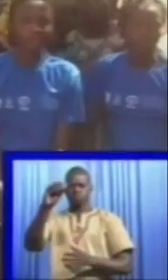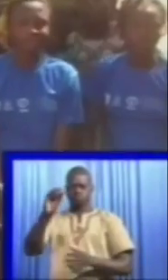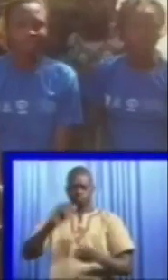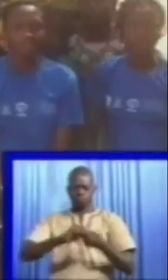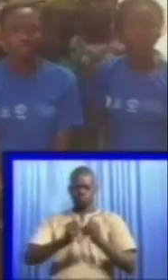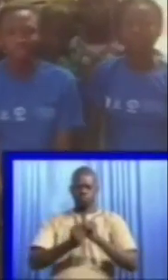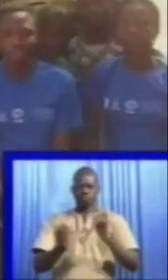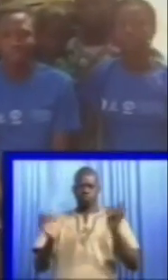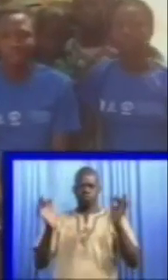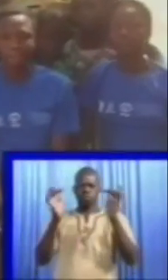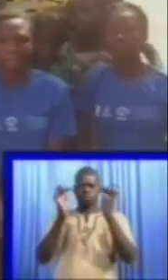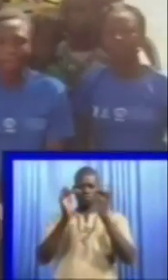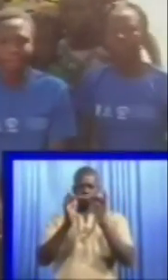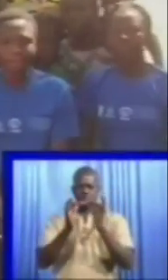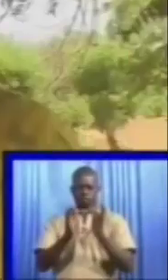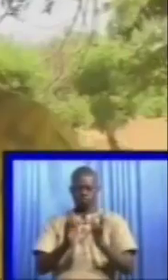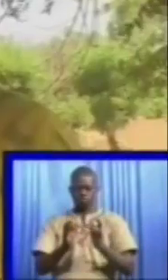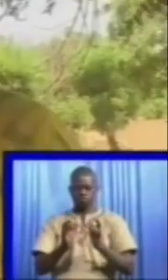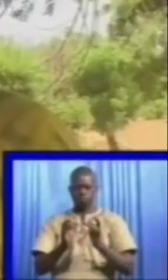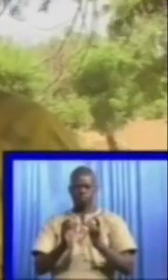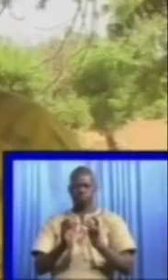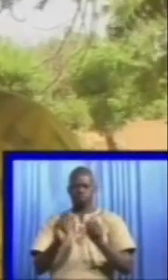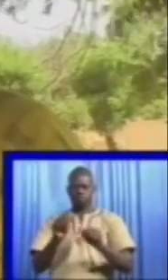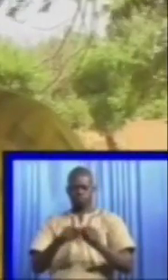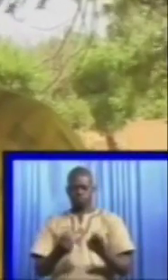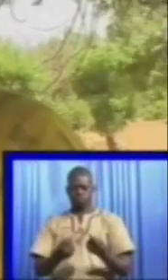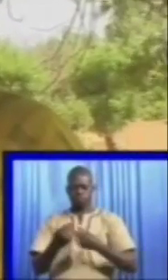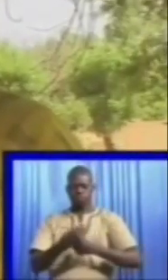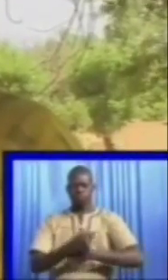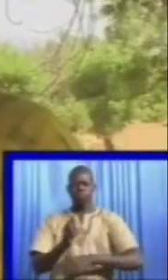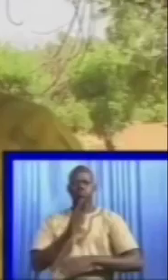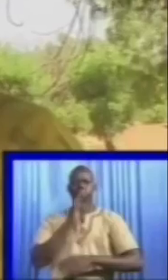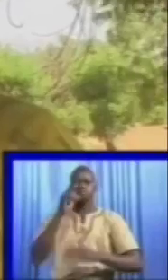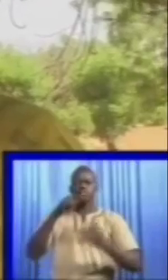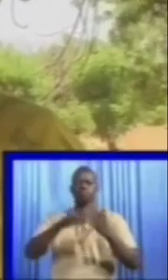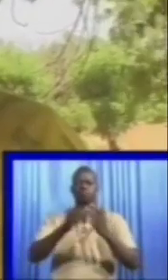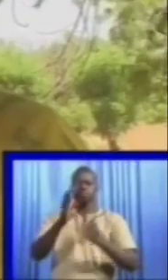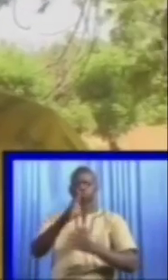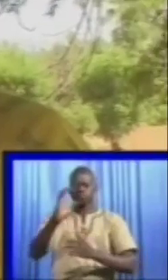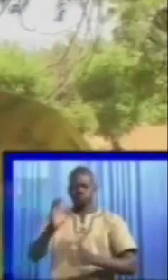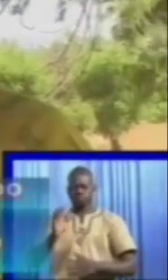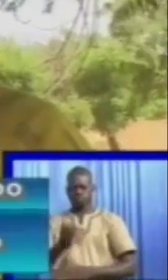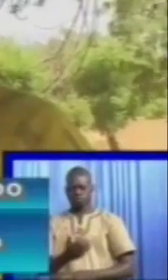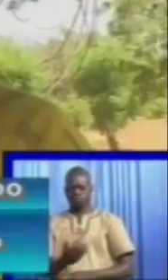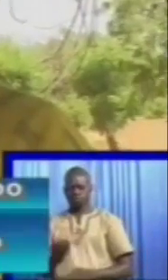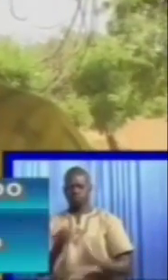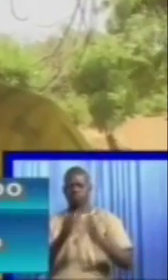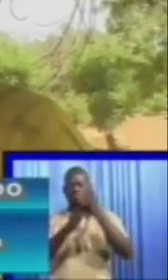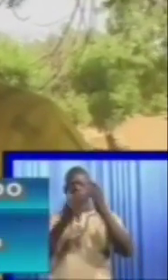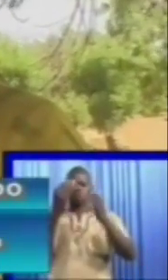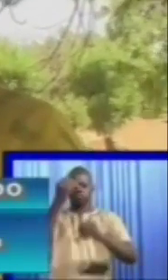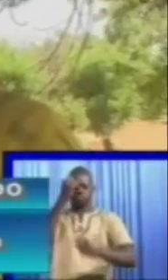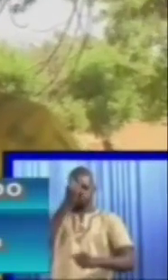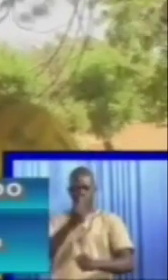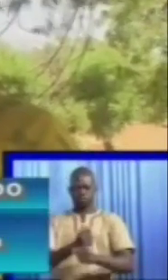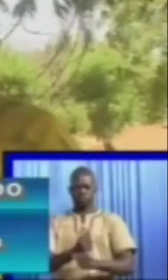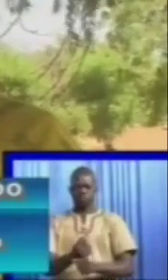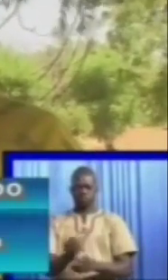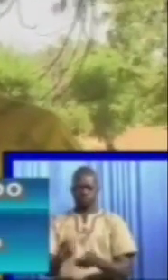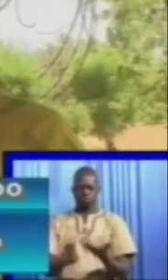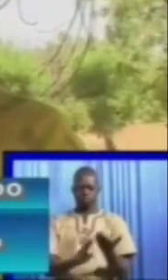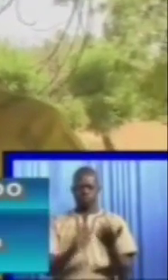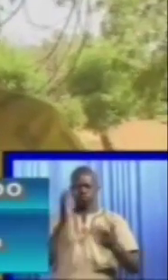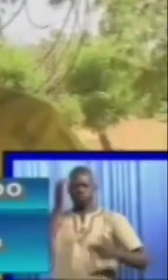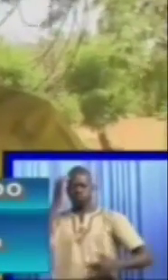de contamination de ces infections. Chaque jour, ce sont 1400 enfants de moins de 5 ans qui meurent de